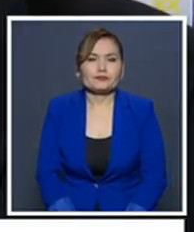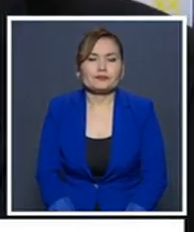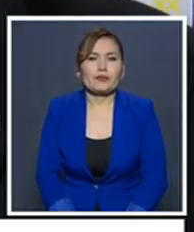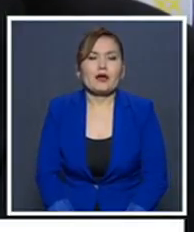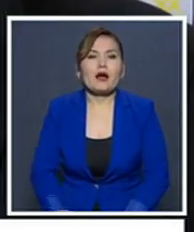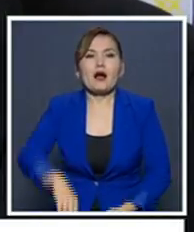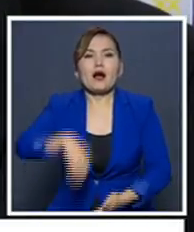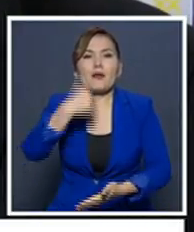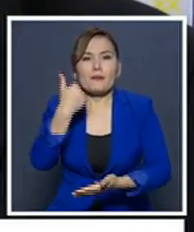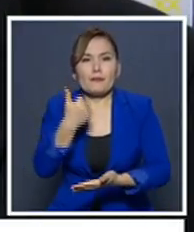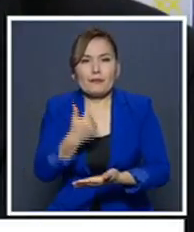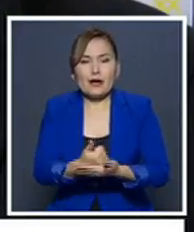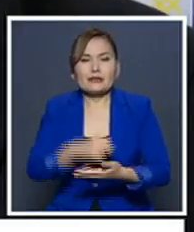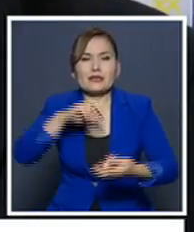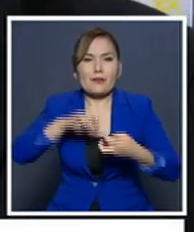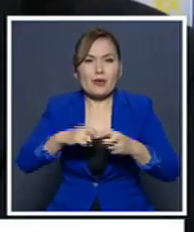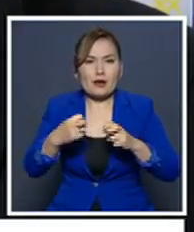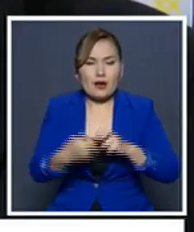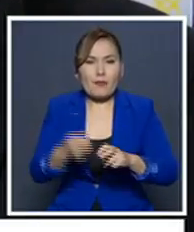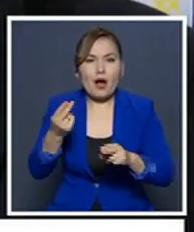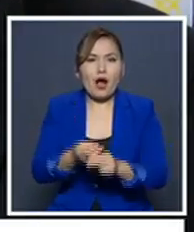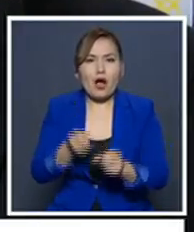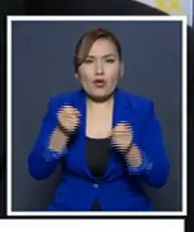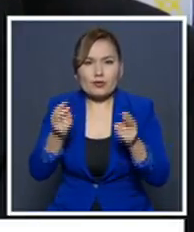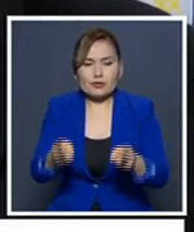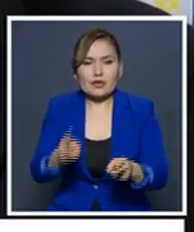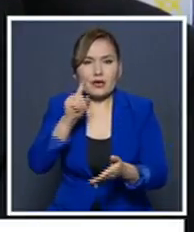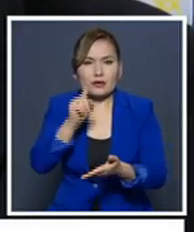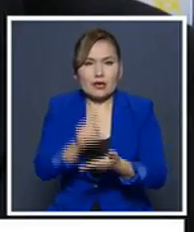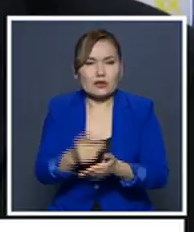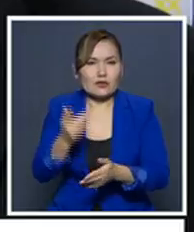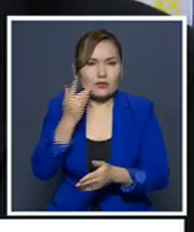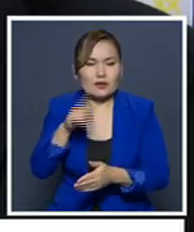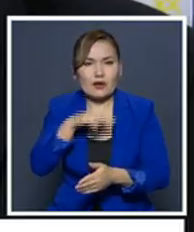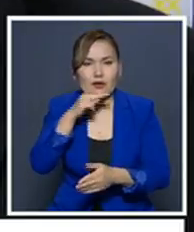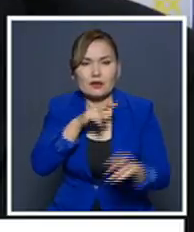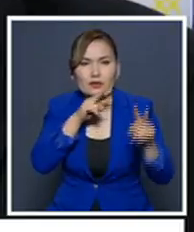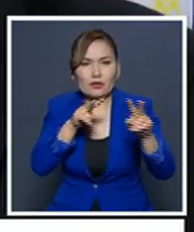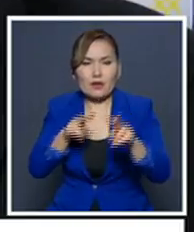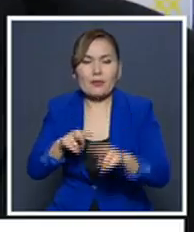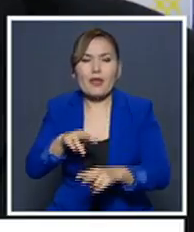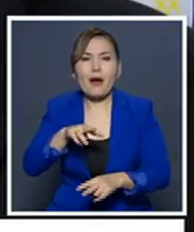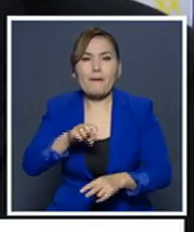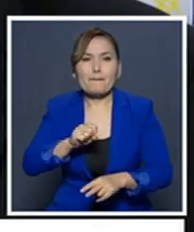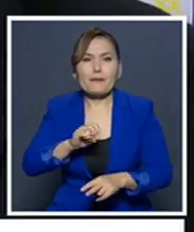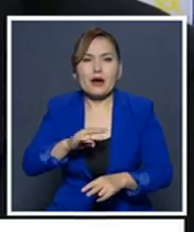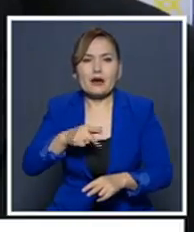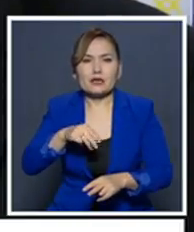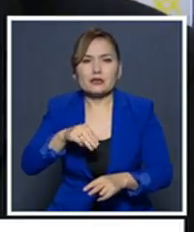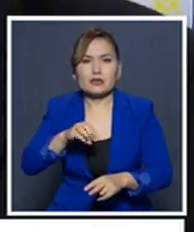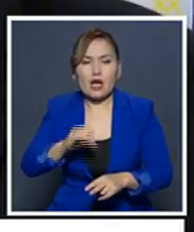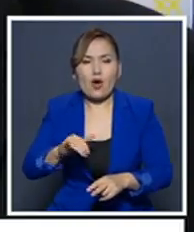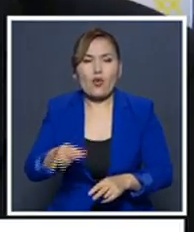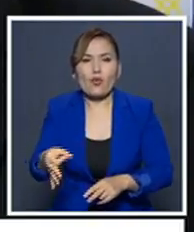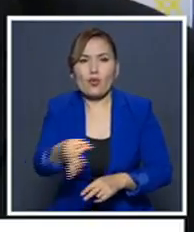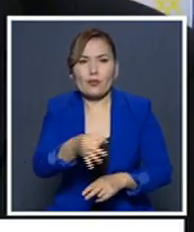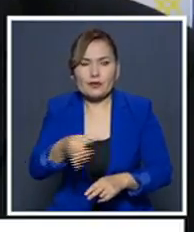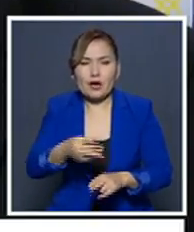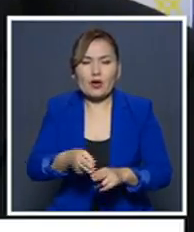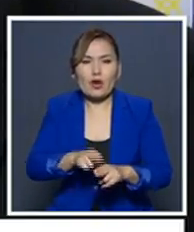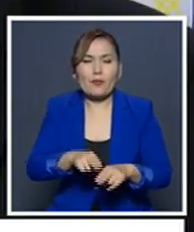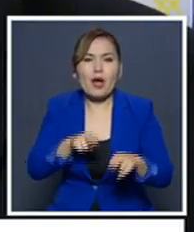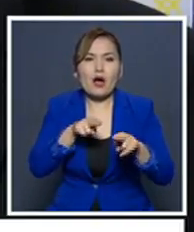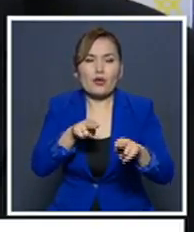Ең басты мәселе қауіпсіздік мәселесін қамтамасыз ету. Ал бүгінгі Маңғыстау облысындағы көрген арсенал мен